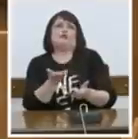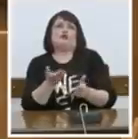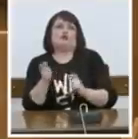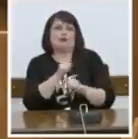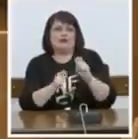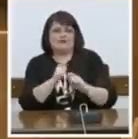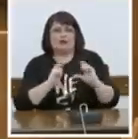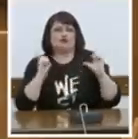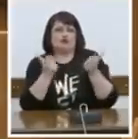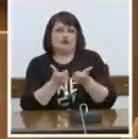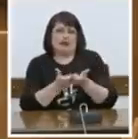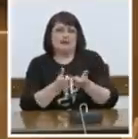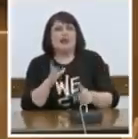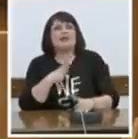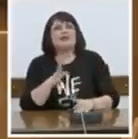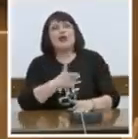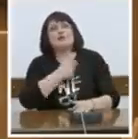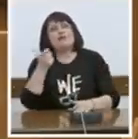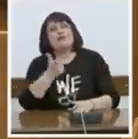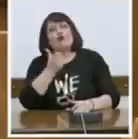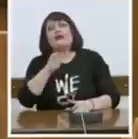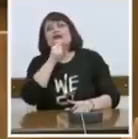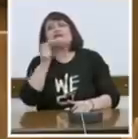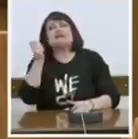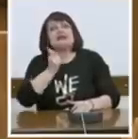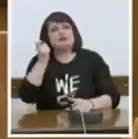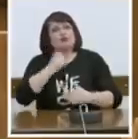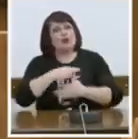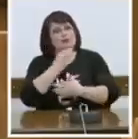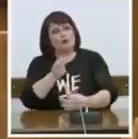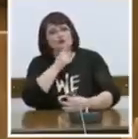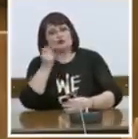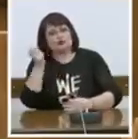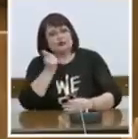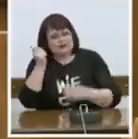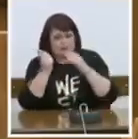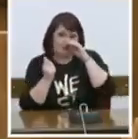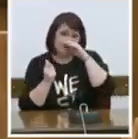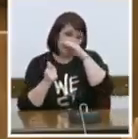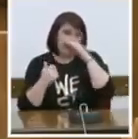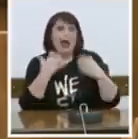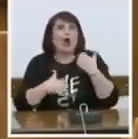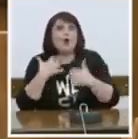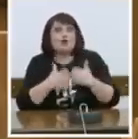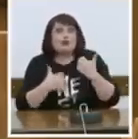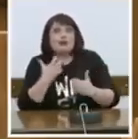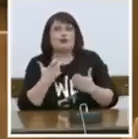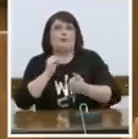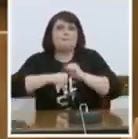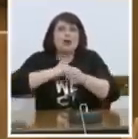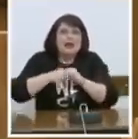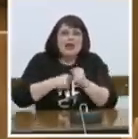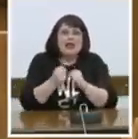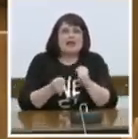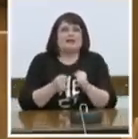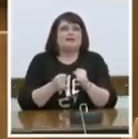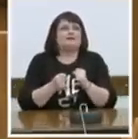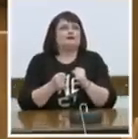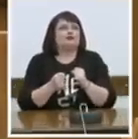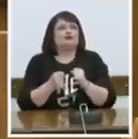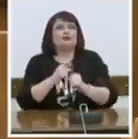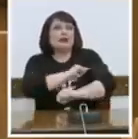φωνή των συνταξιούχων που αγωνιούν ακόμη και για την